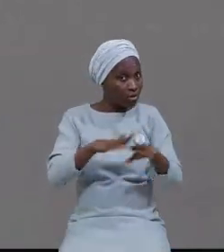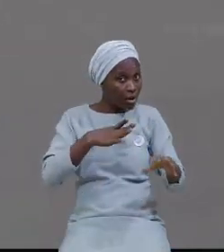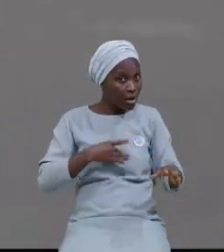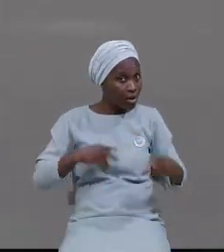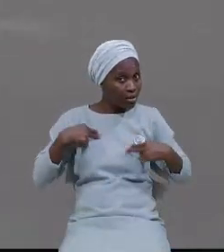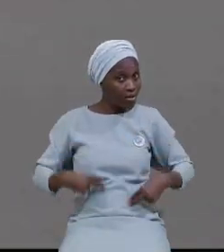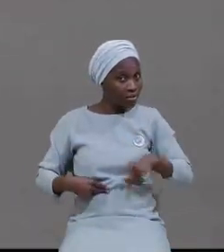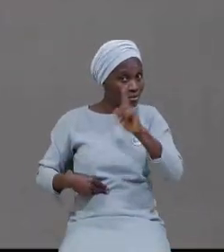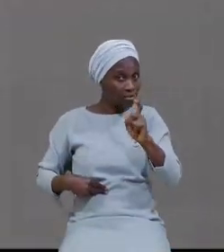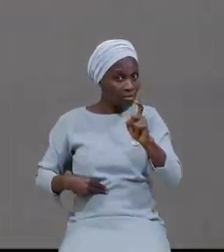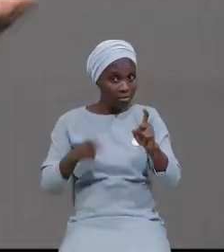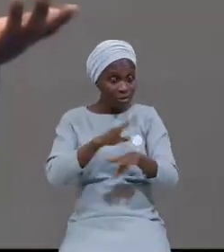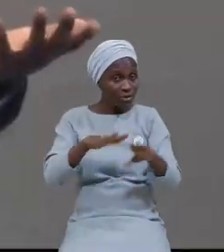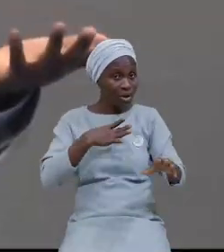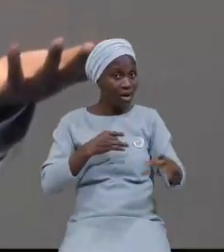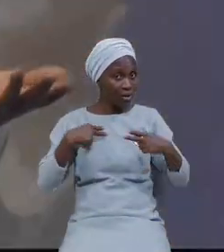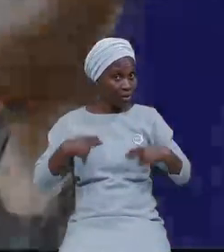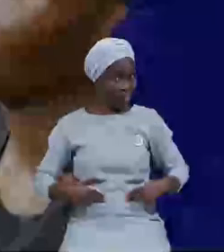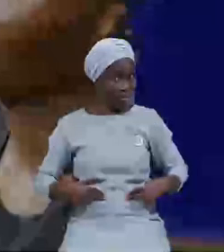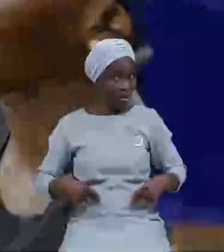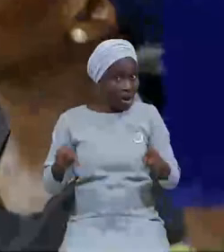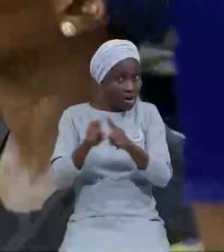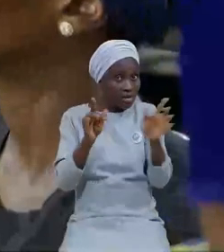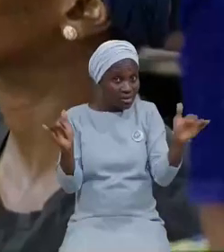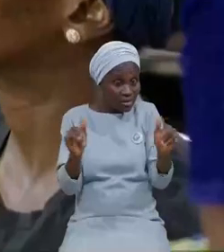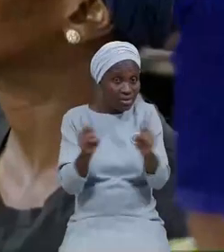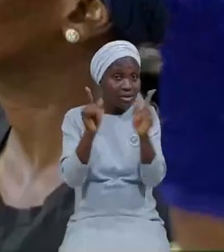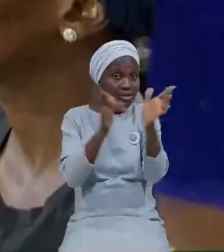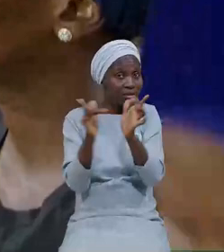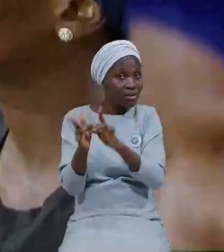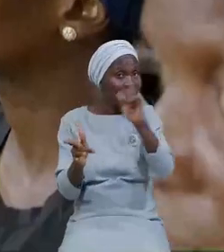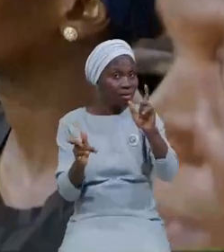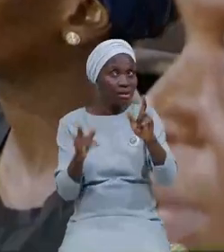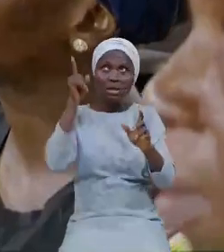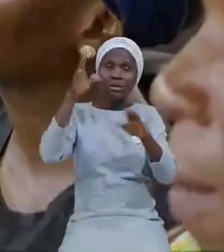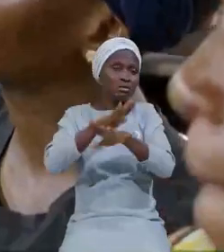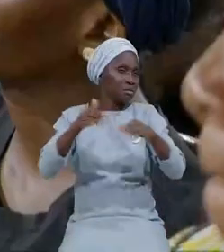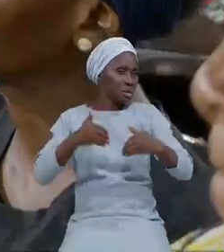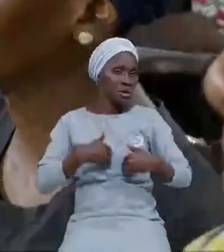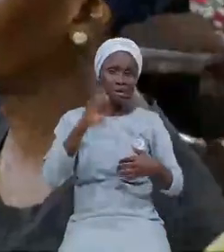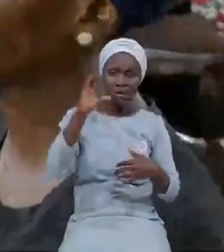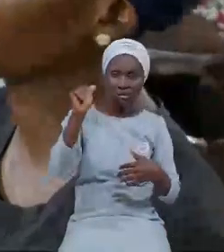ne veux pas être aussi bien portant que Jésus-Christ il n'avait pas de cancer tu n'auras pas de